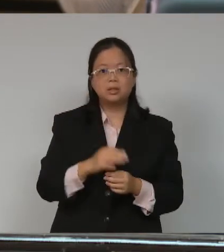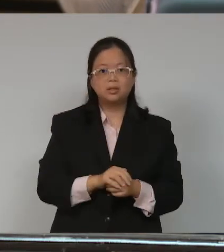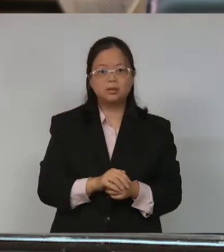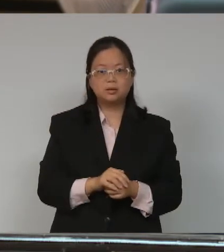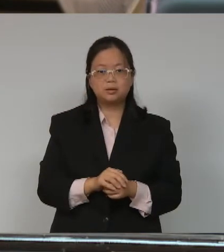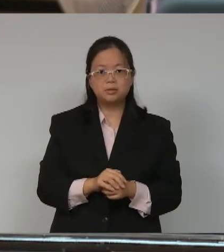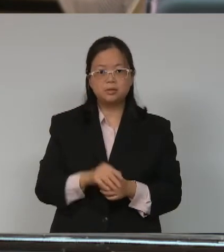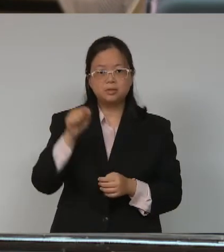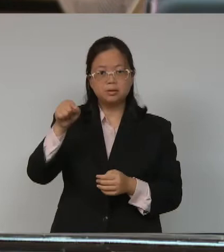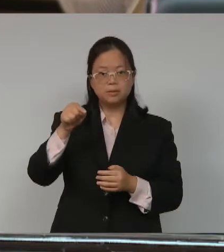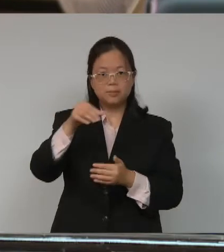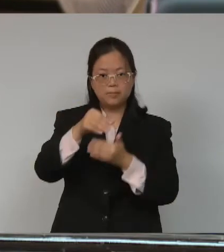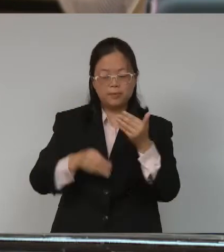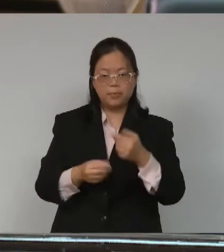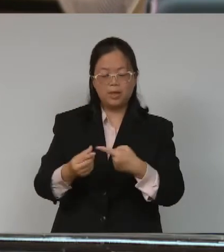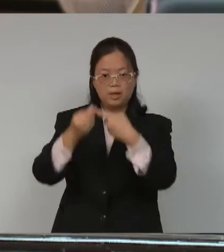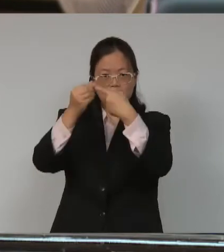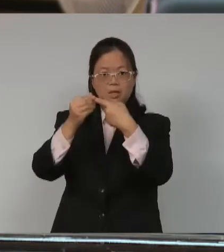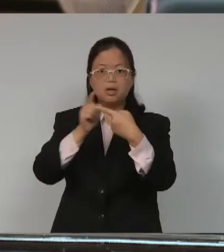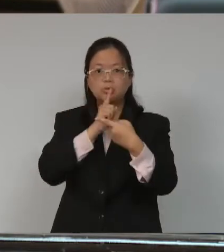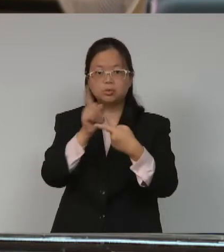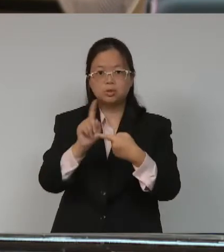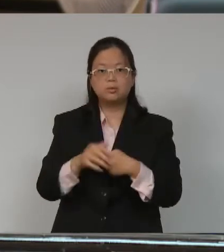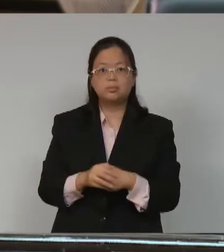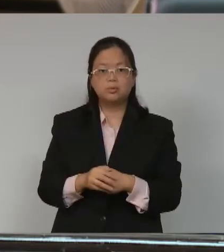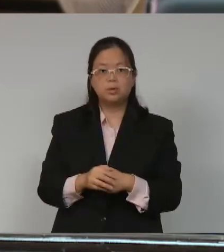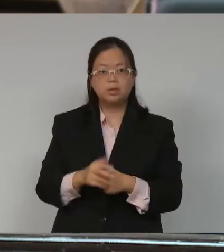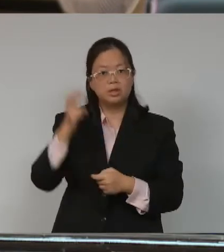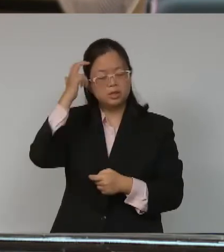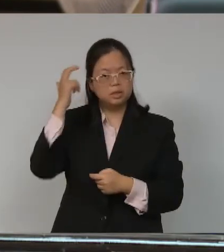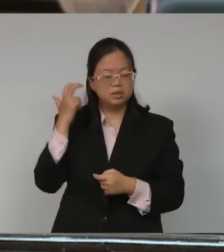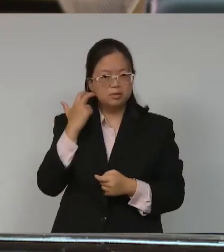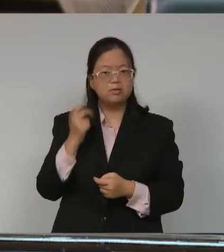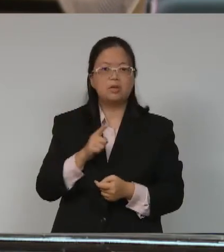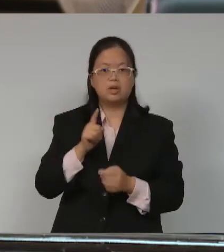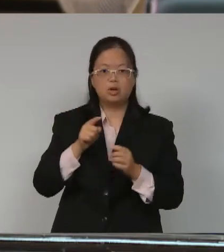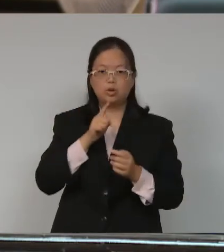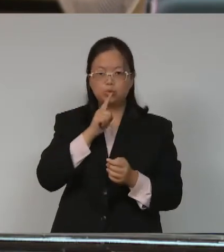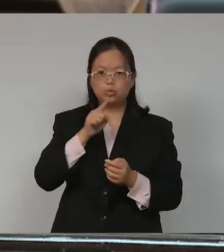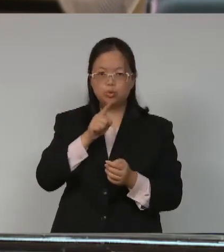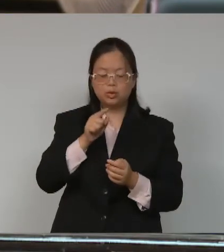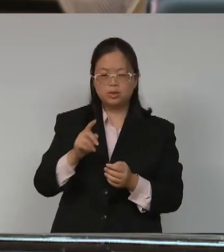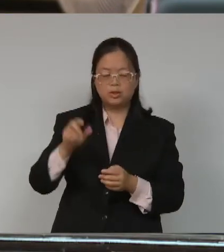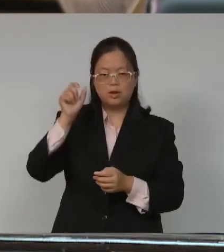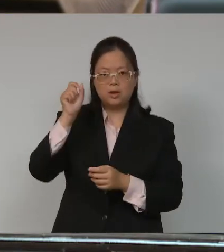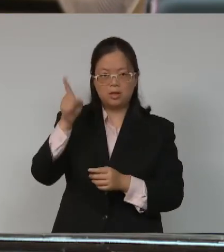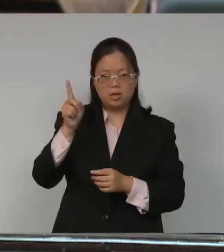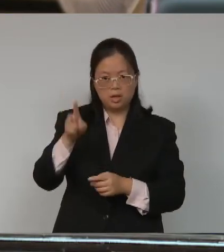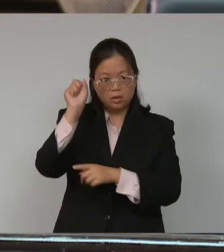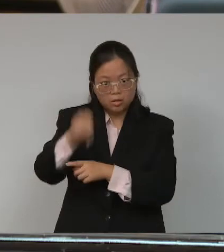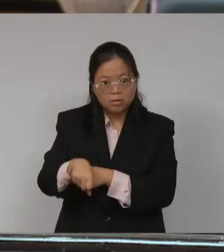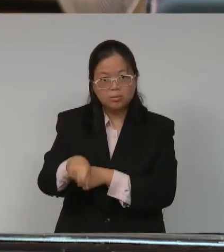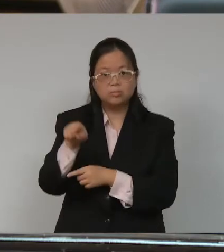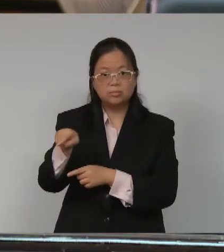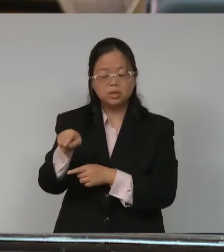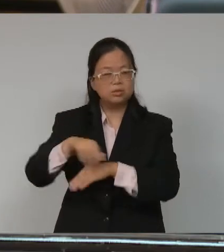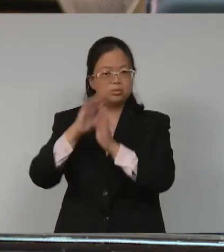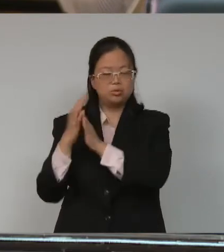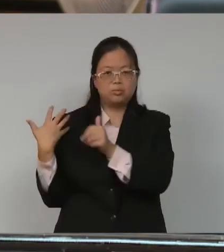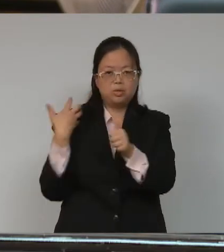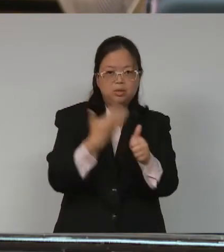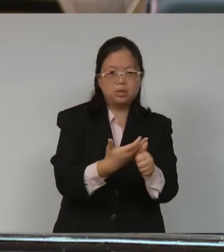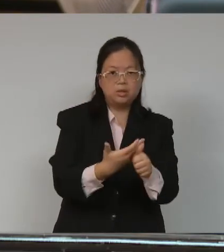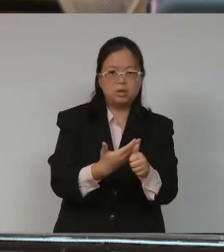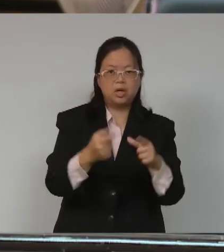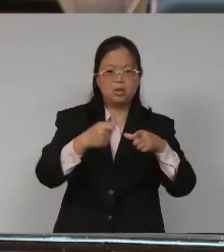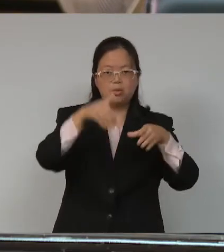呢它的宪法规定的复决案呢，还是要交由主管机关来办理公民投票。所以从15条第一